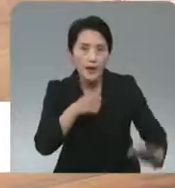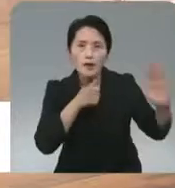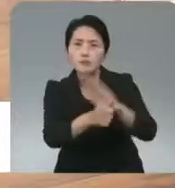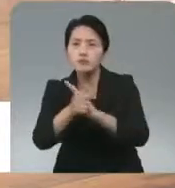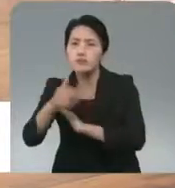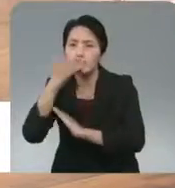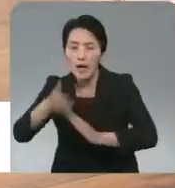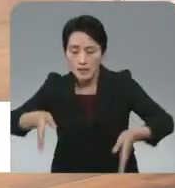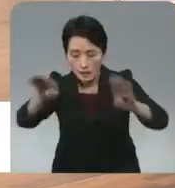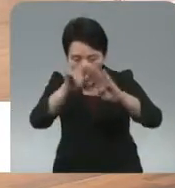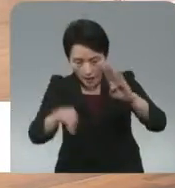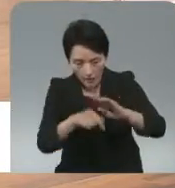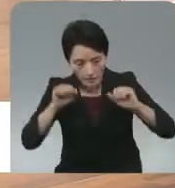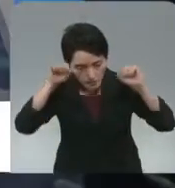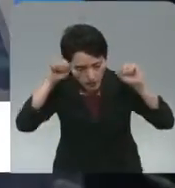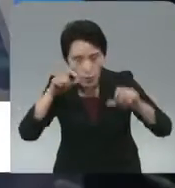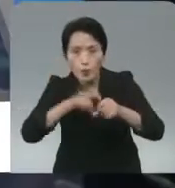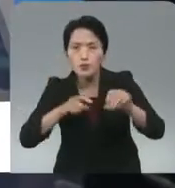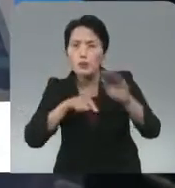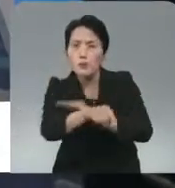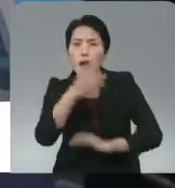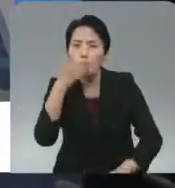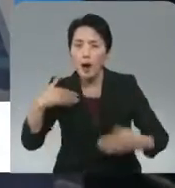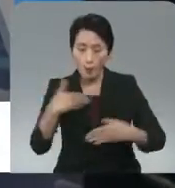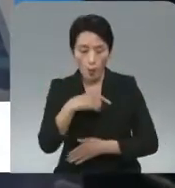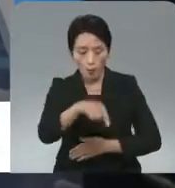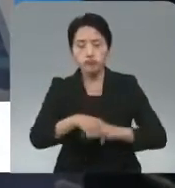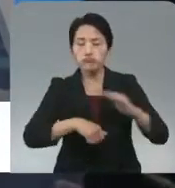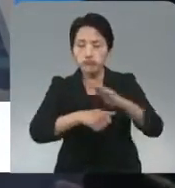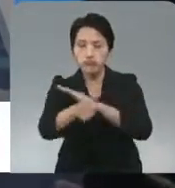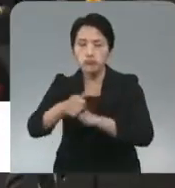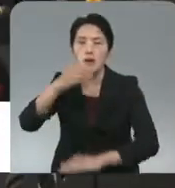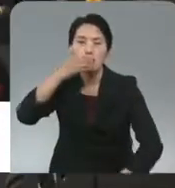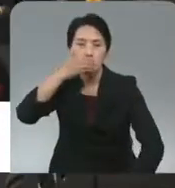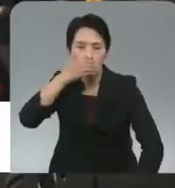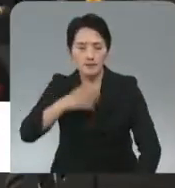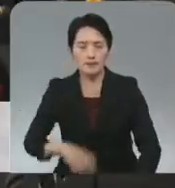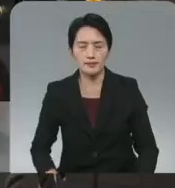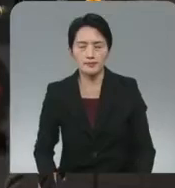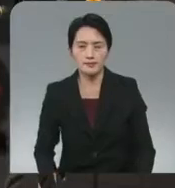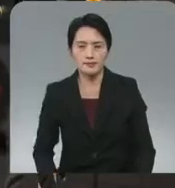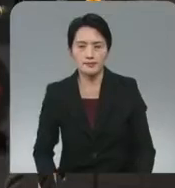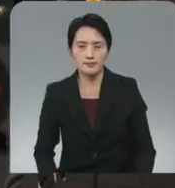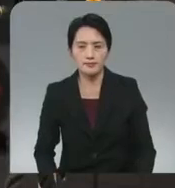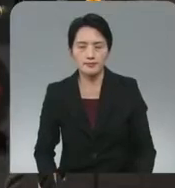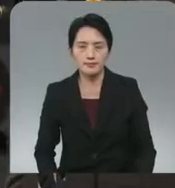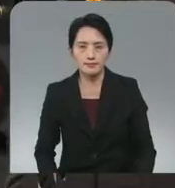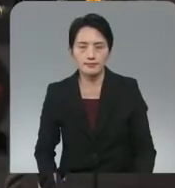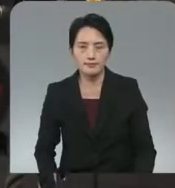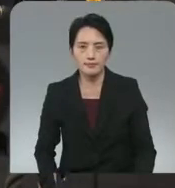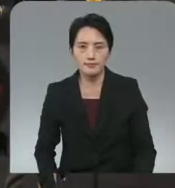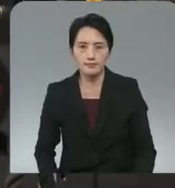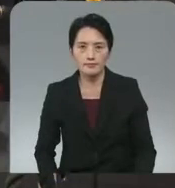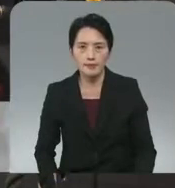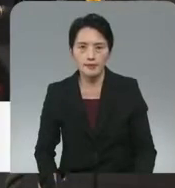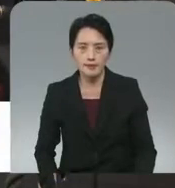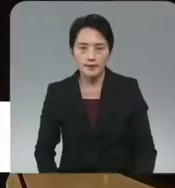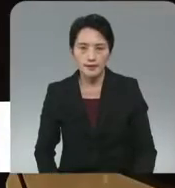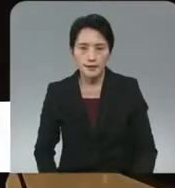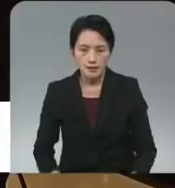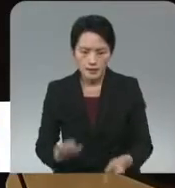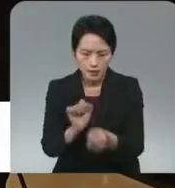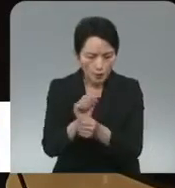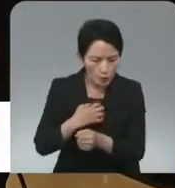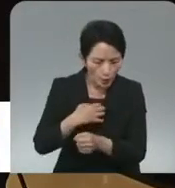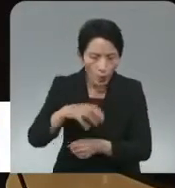hình cơ sở tập trung đông người như nhà hàng quán cà phê từ ngày mùng 1 tháng 3 theo đó người dân dù chưa tiêm phòng cũng sẽ không bị